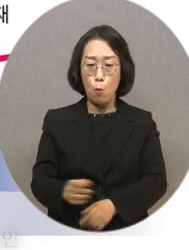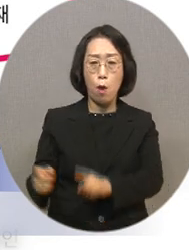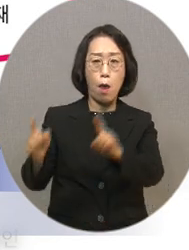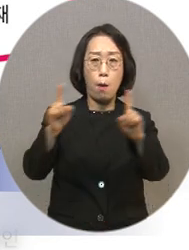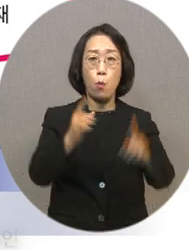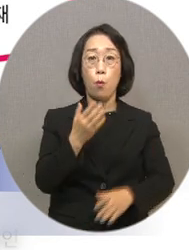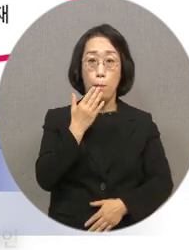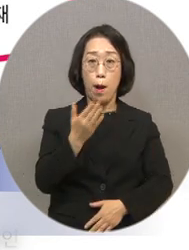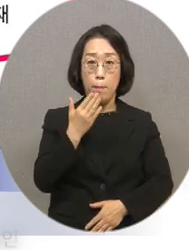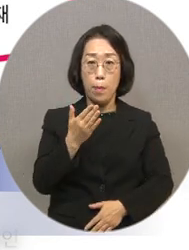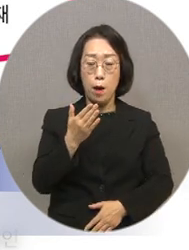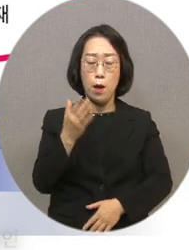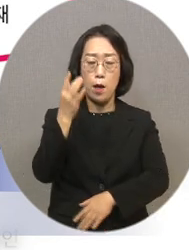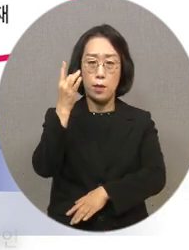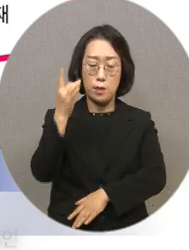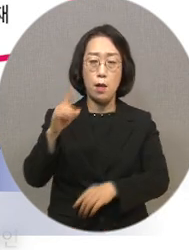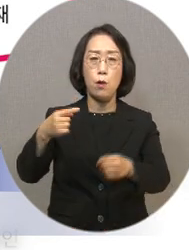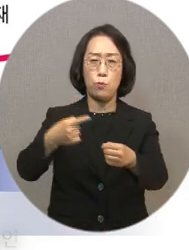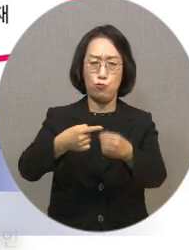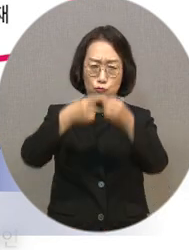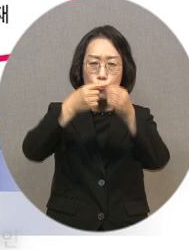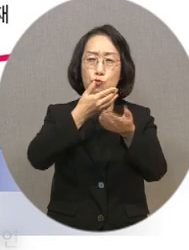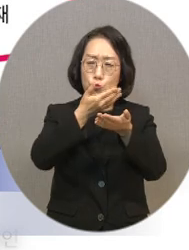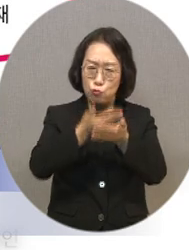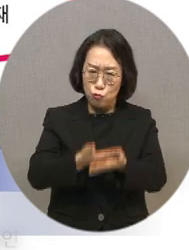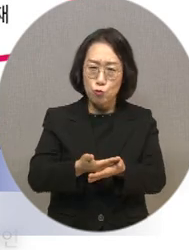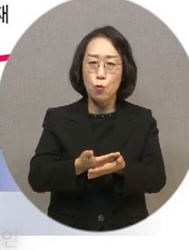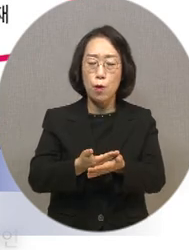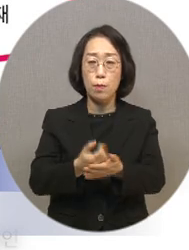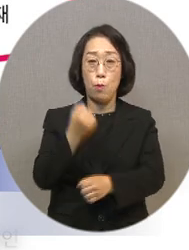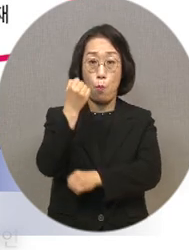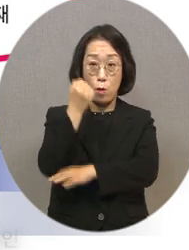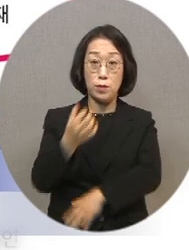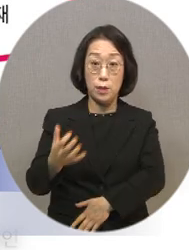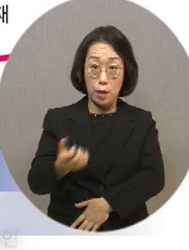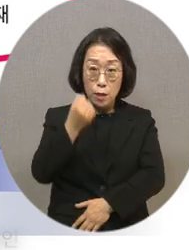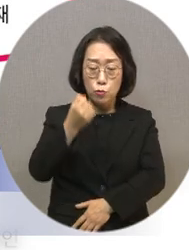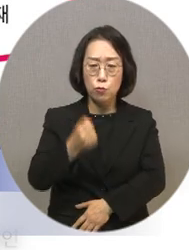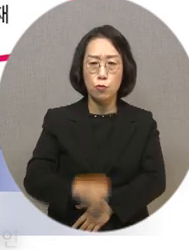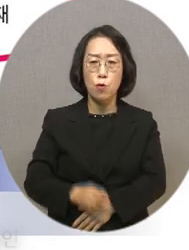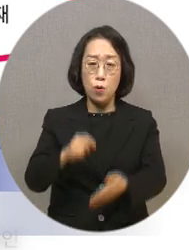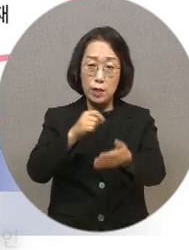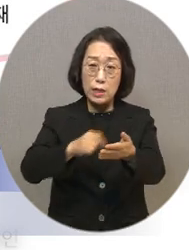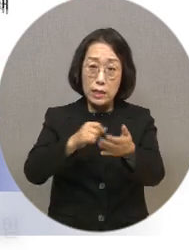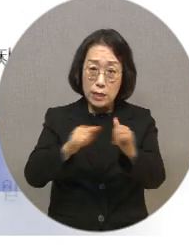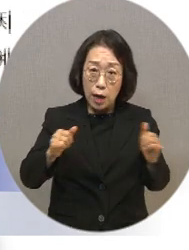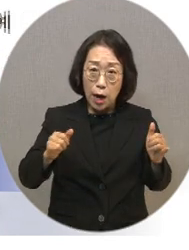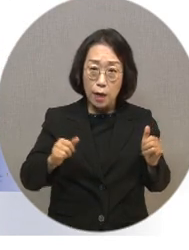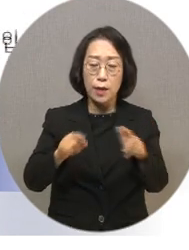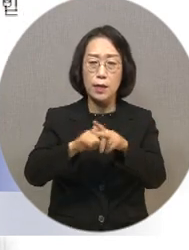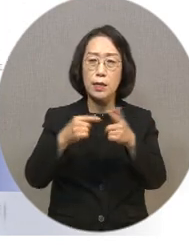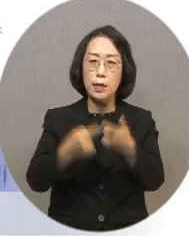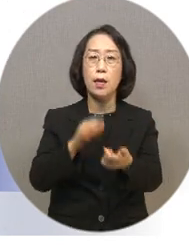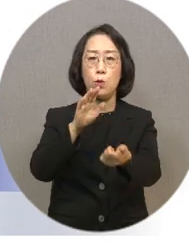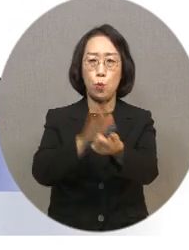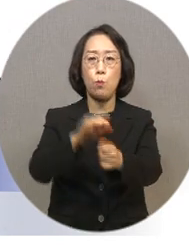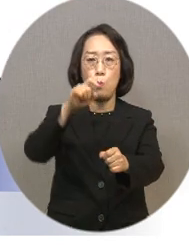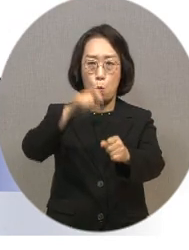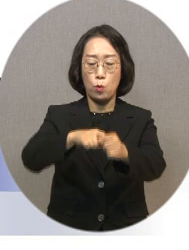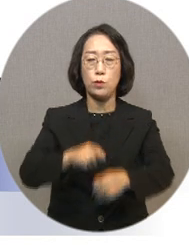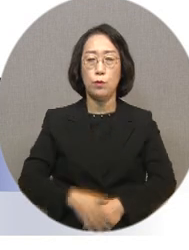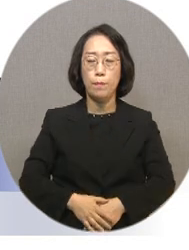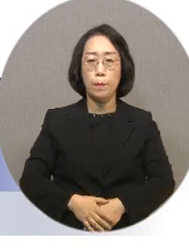있습니다를 첫 번째 원칙을 제시해 기자들에게 정신 질환에 대한 이해를 높이고자 했습니다